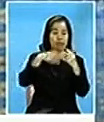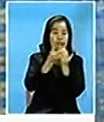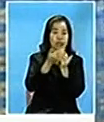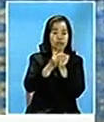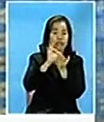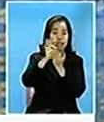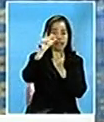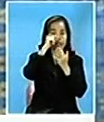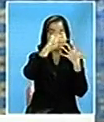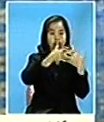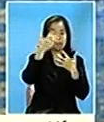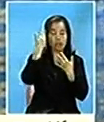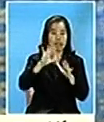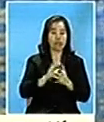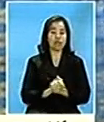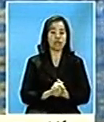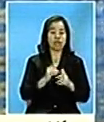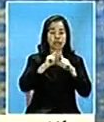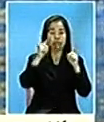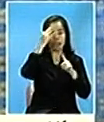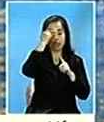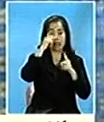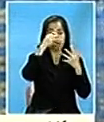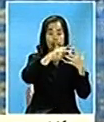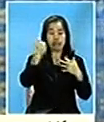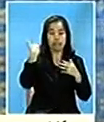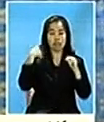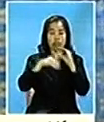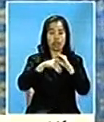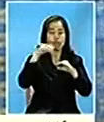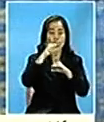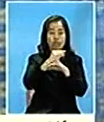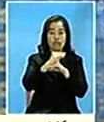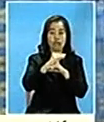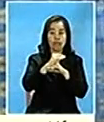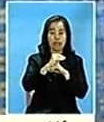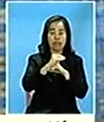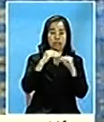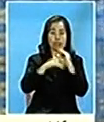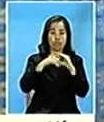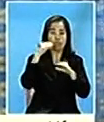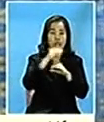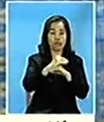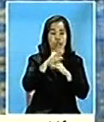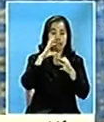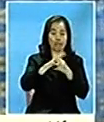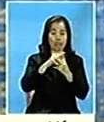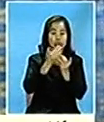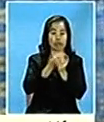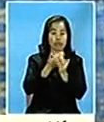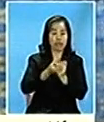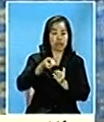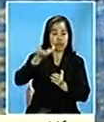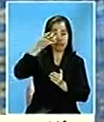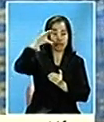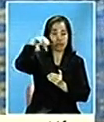เพราะในอเมริกานั้นเนี่ยมีโครงการผลิตภัณฑ์ทางการเงินสูงมาก